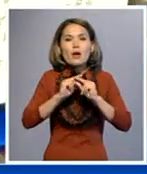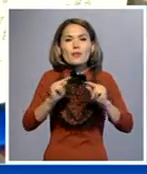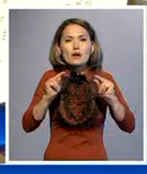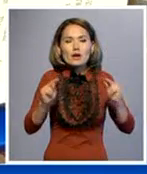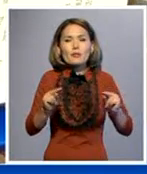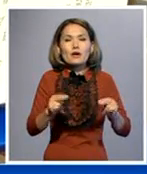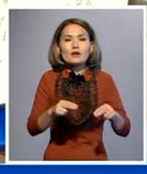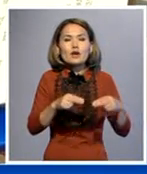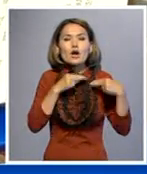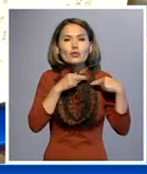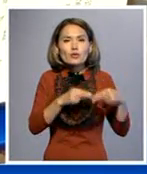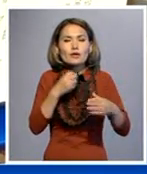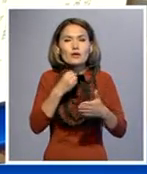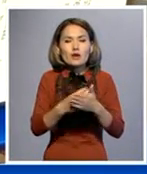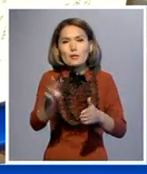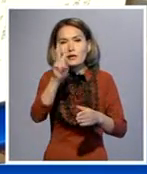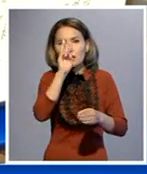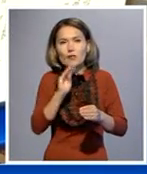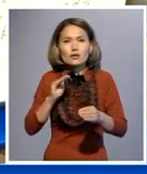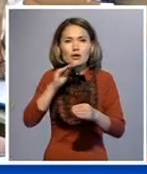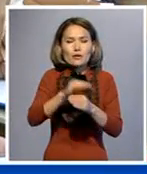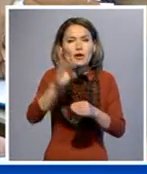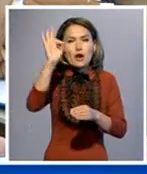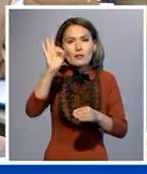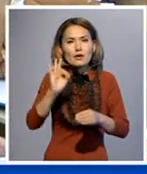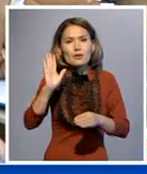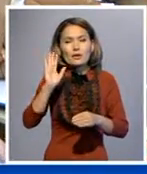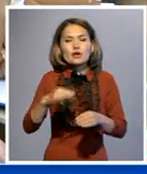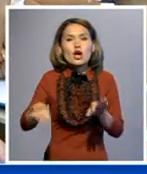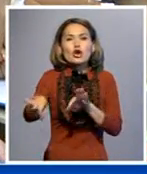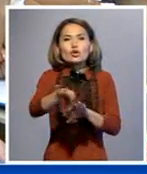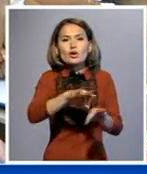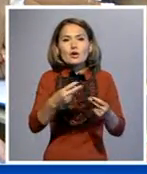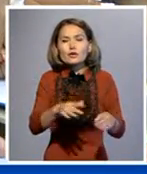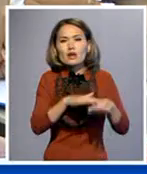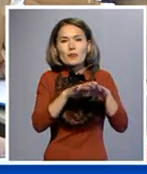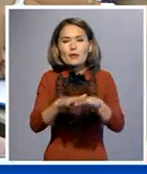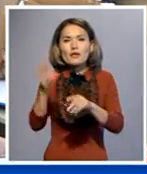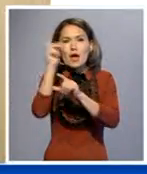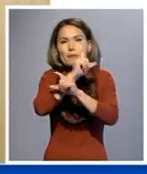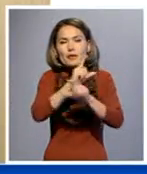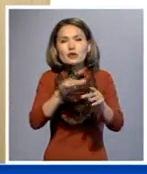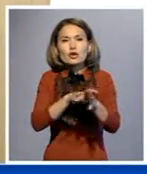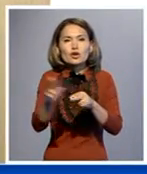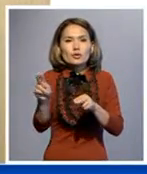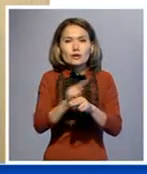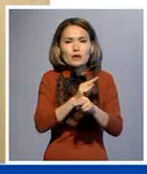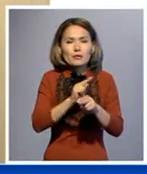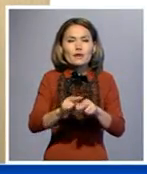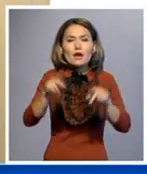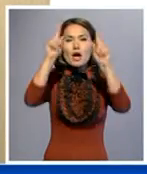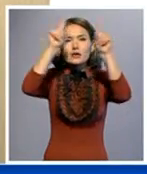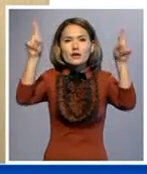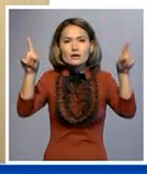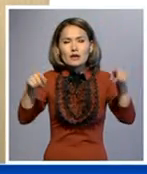еңбек бағаланып, негізгі жалақыға үстемақы қосылады. Кей өңірлерде жобаға бөлінген қаражат мектеп күрделі жөндеуден өткізу, интерактивті